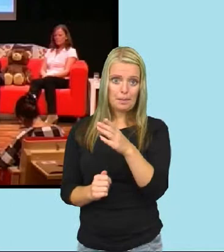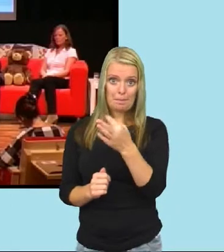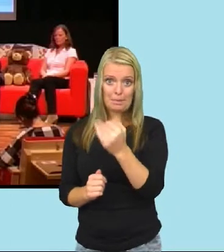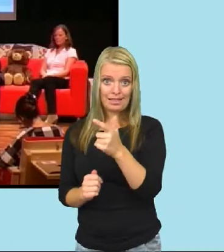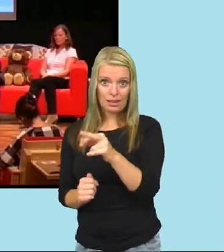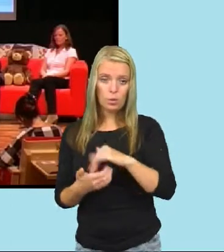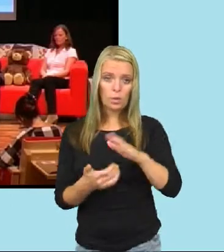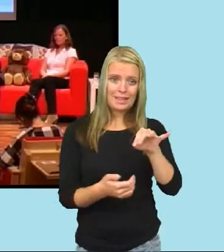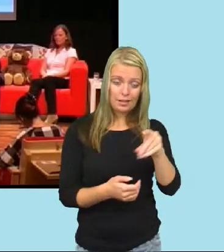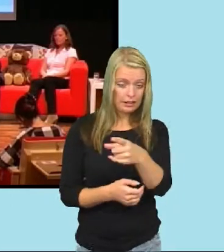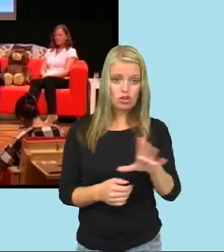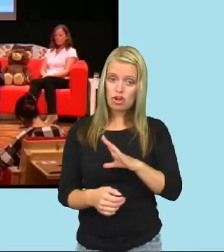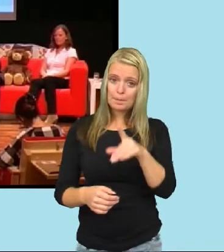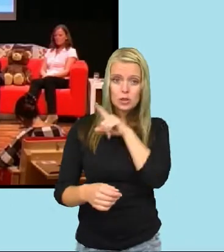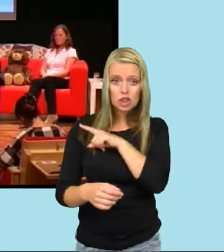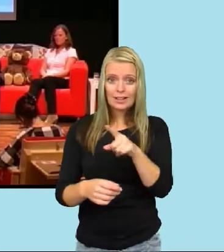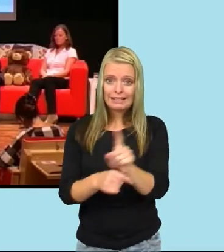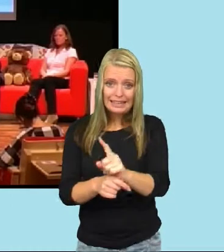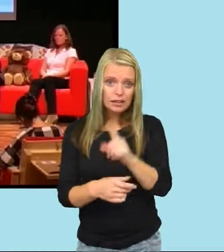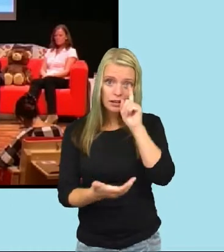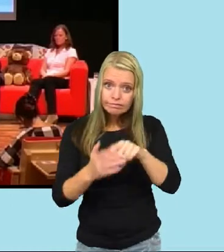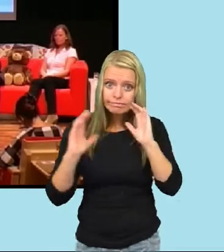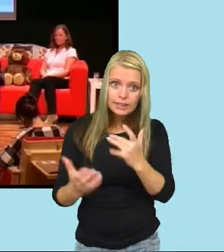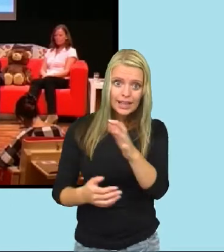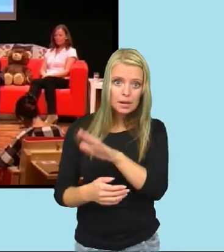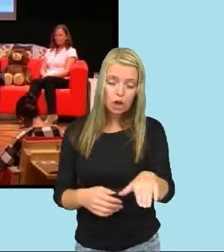era barn. Har ni alltid haft det?